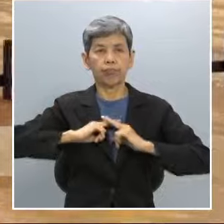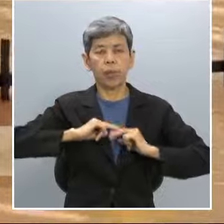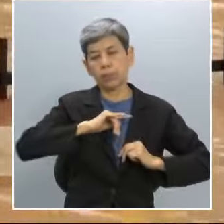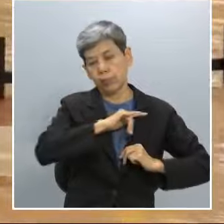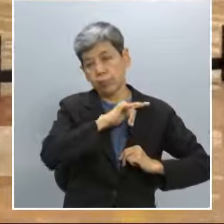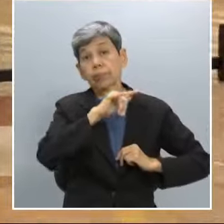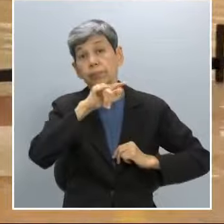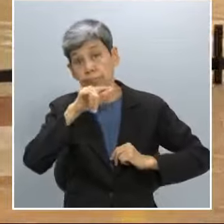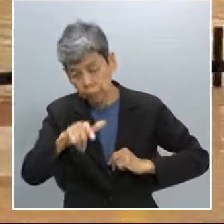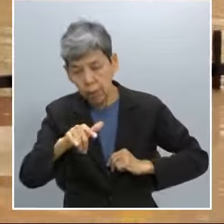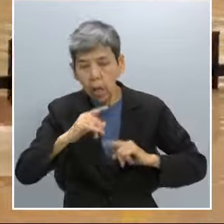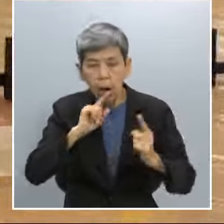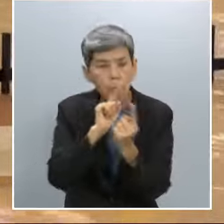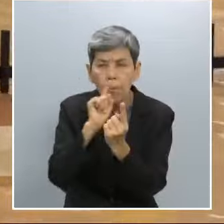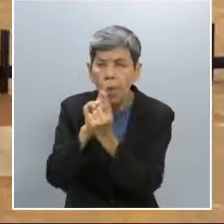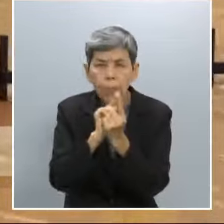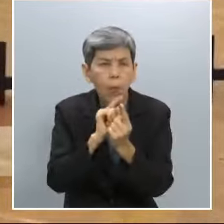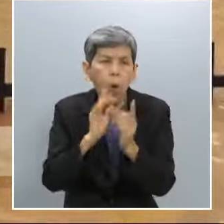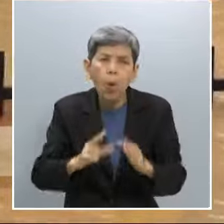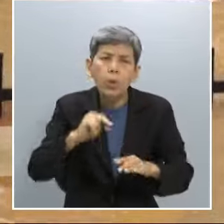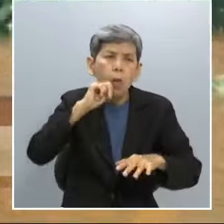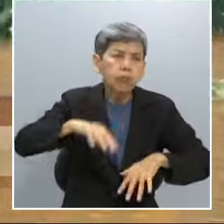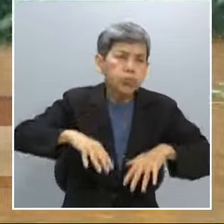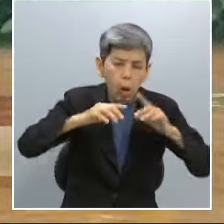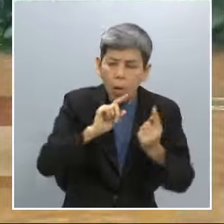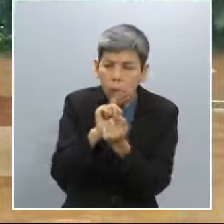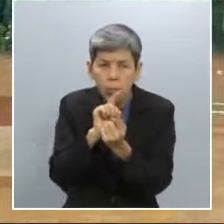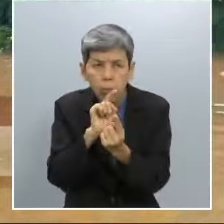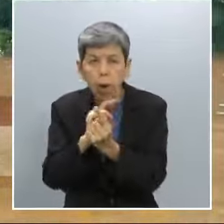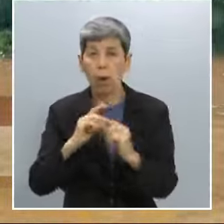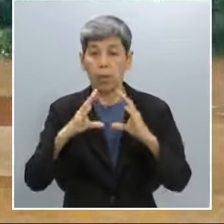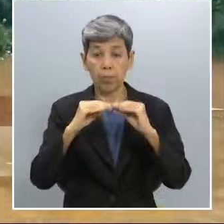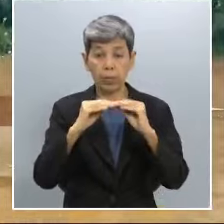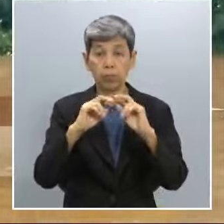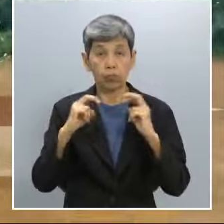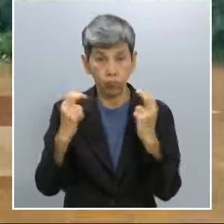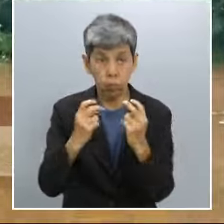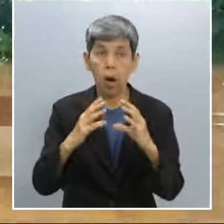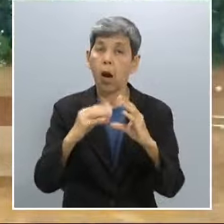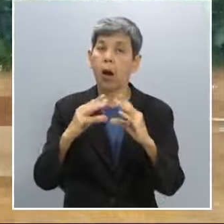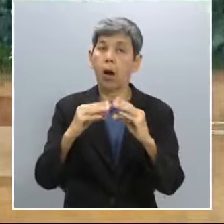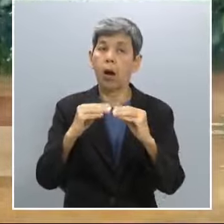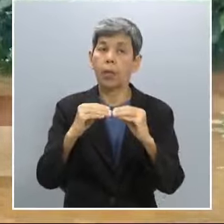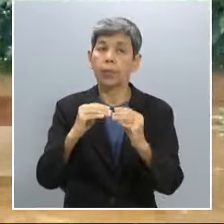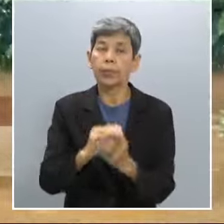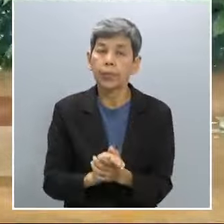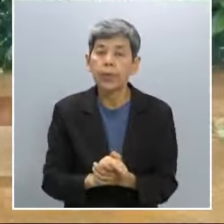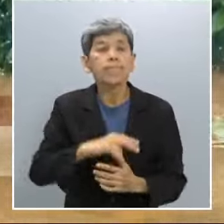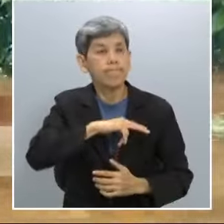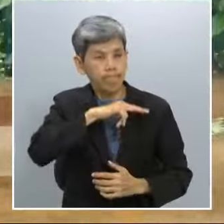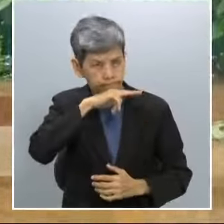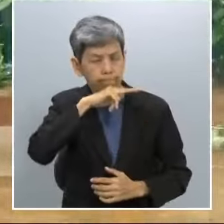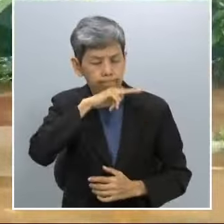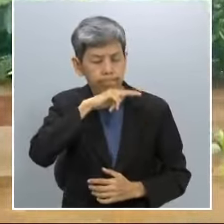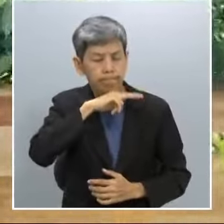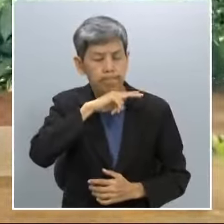ไปพูดคุยกับผู้ประสบภัยนอกจากการประชุมกับหน่วยงานที่เกี่ยวข้องโดยคุณอนุทินยืนยันนะครับท่